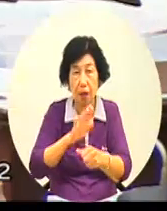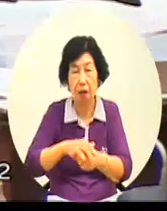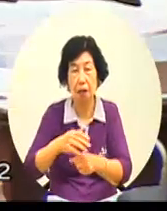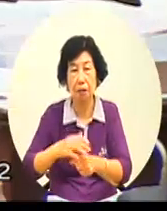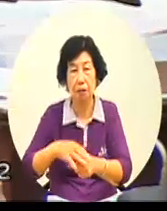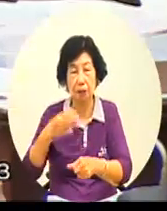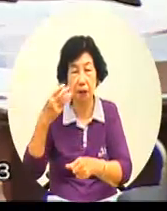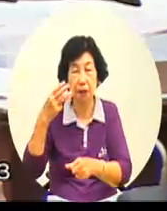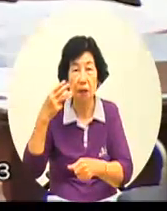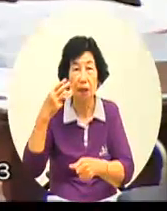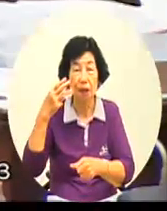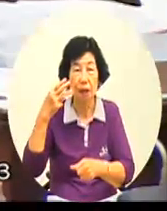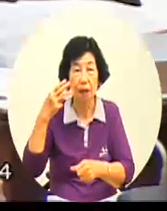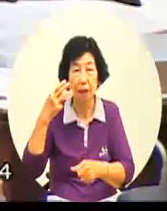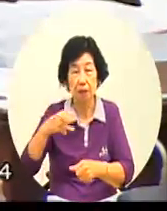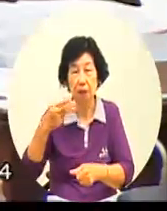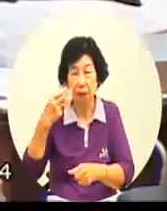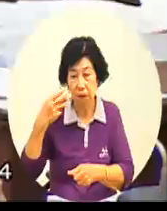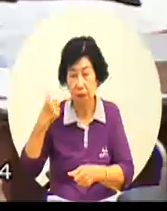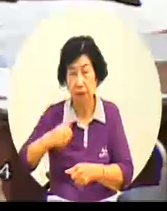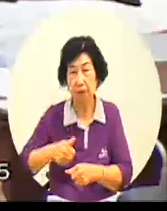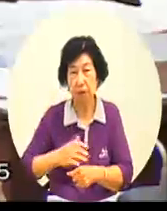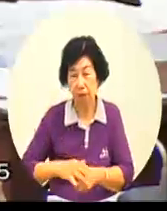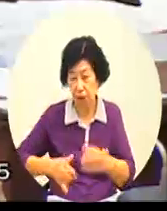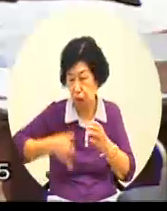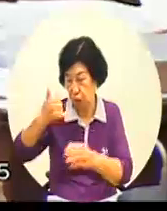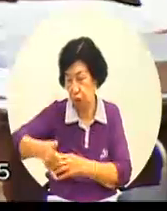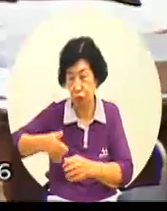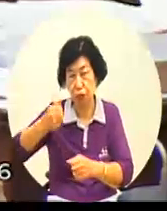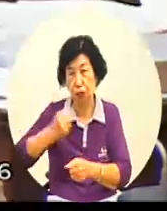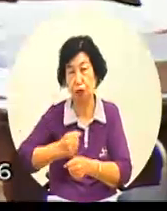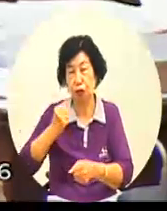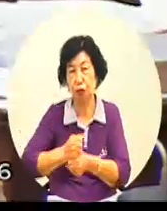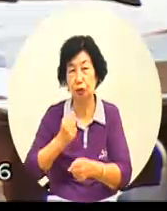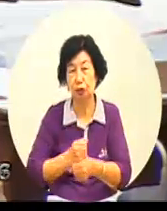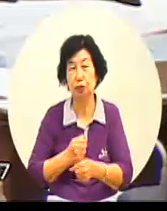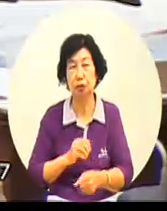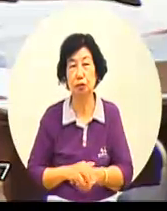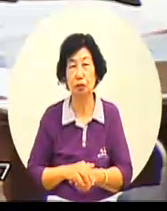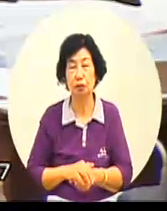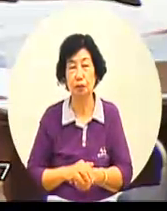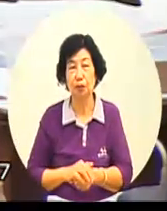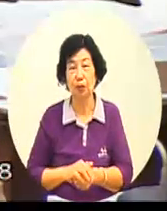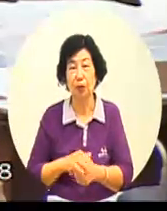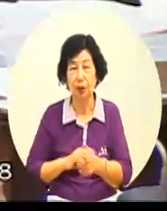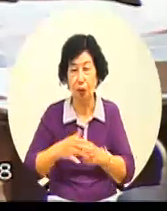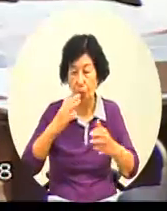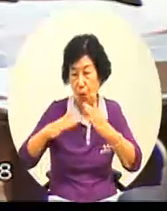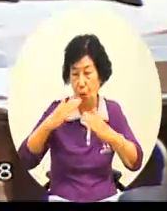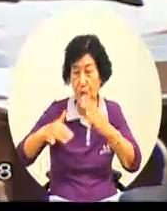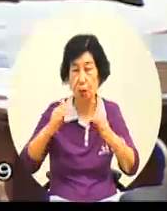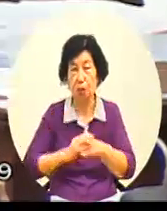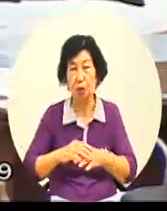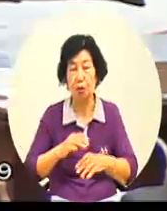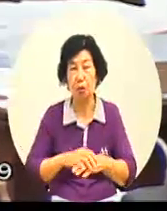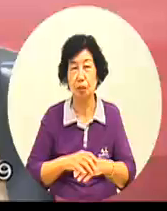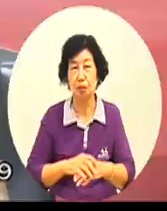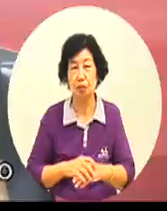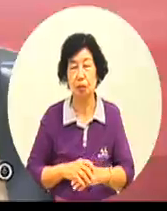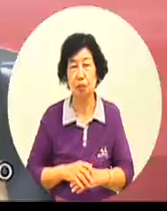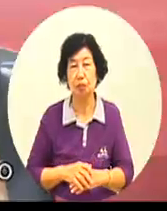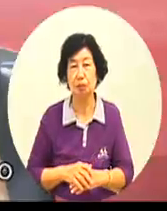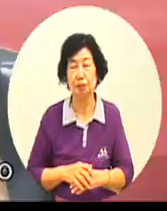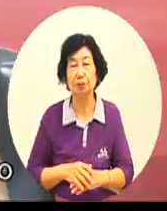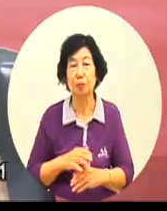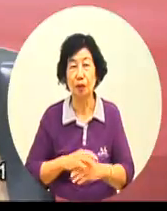的政府录用我，政治录取我成为政治作战的那个委员的那个